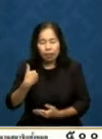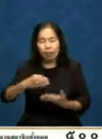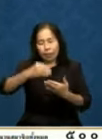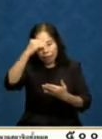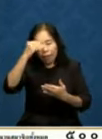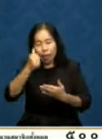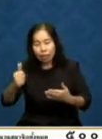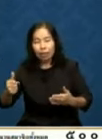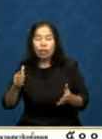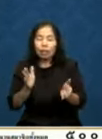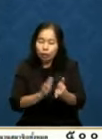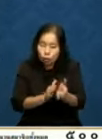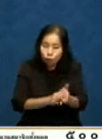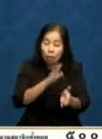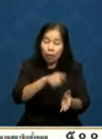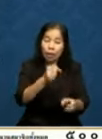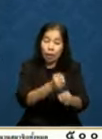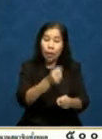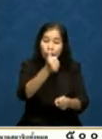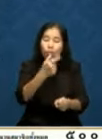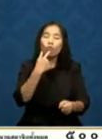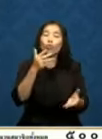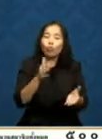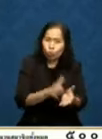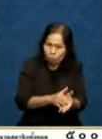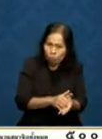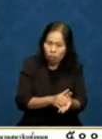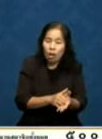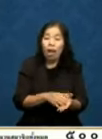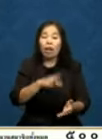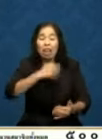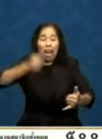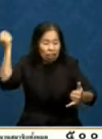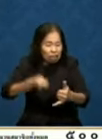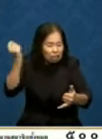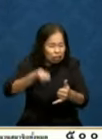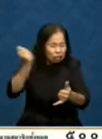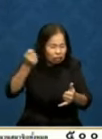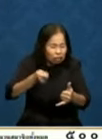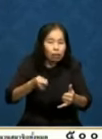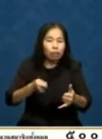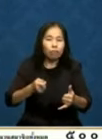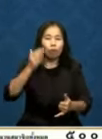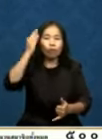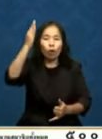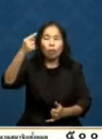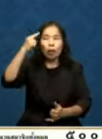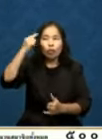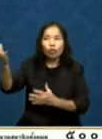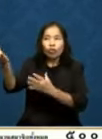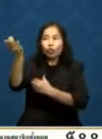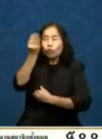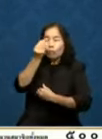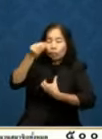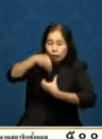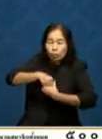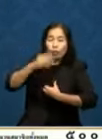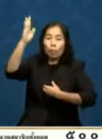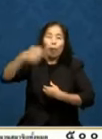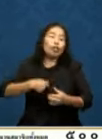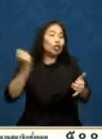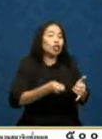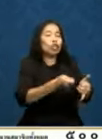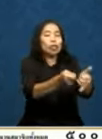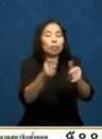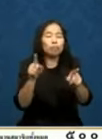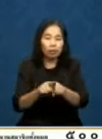พชื่นชมพวกเขาเมื่อพวกเขาทำดีอย่าตีจนทำให้เด็กคิดว่าการอบรมแบบนี้เป็นเรื่องปกติค่ะเพิ่มความ